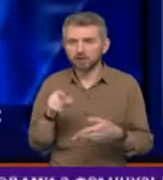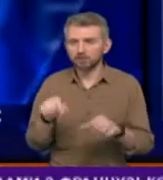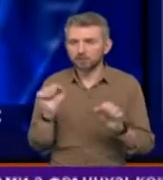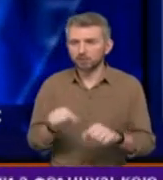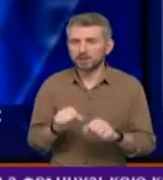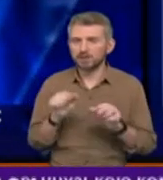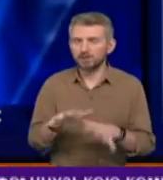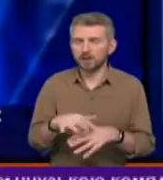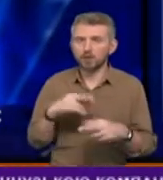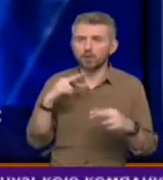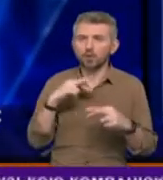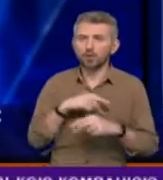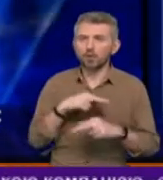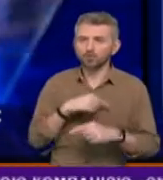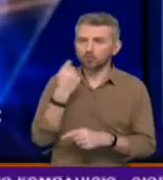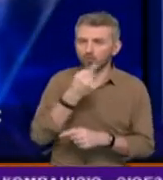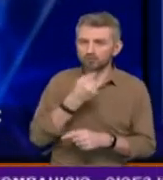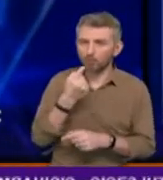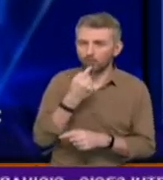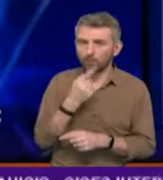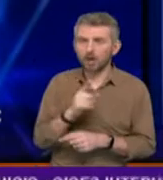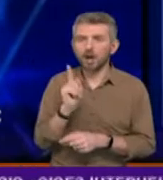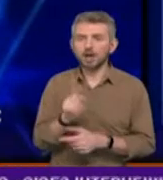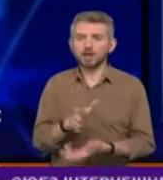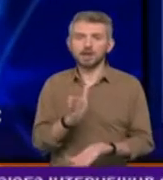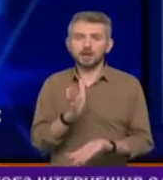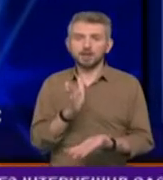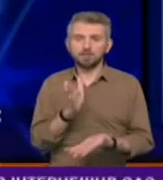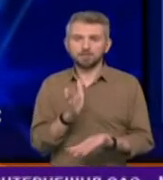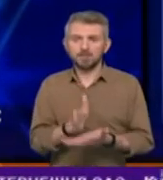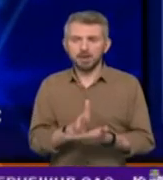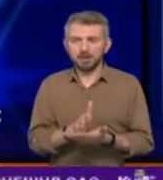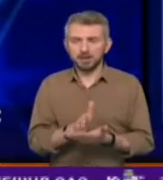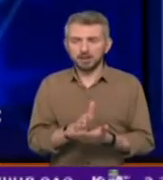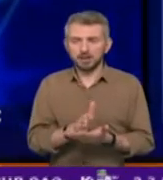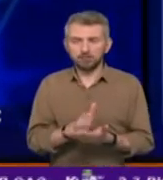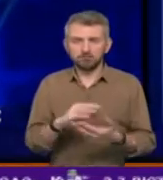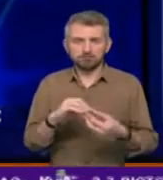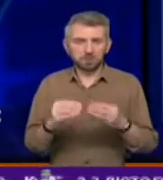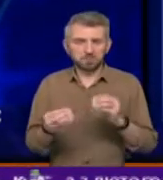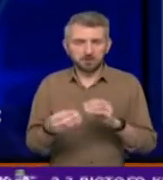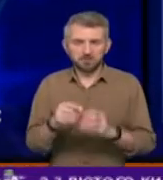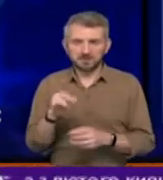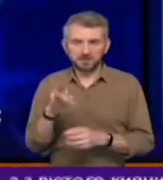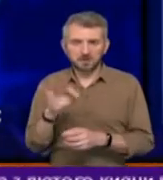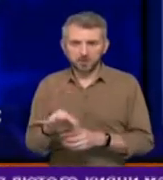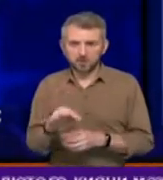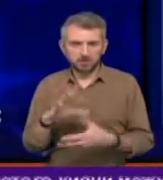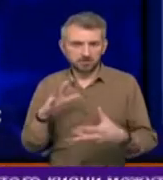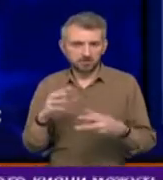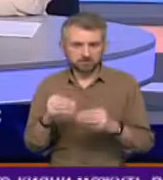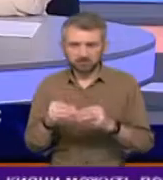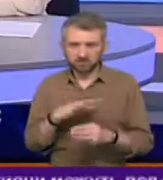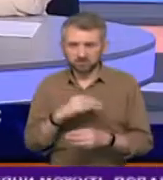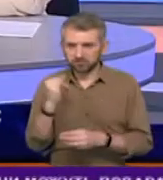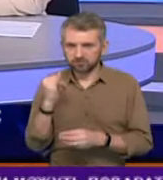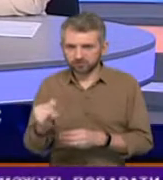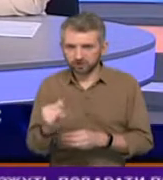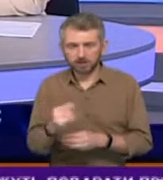дуже цікавить, пан Тетяно, момент пов'язаний з випускниками, які знаходяться, ну, наприклад, в